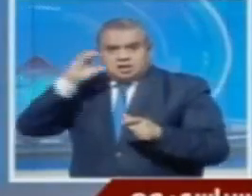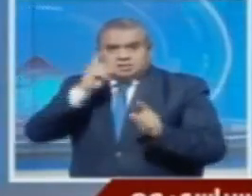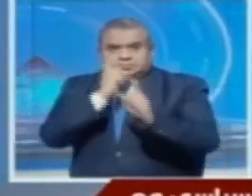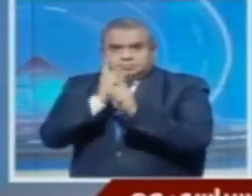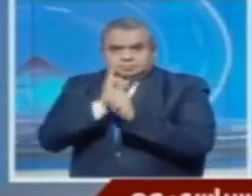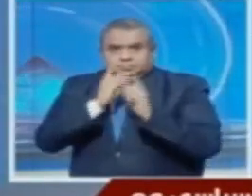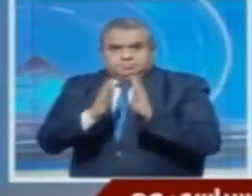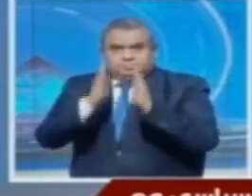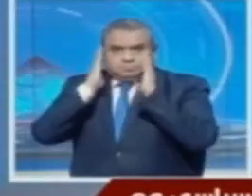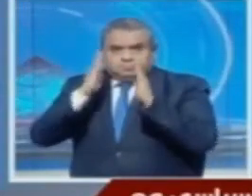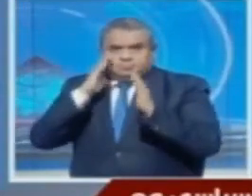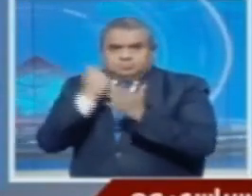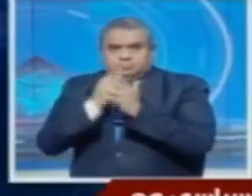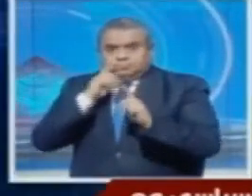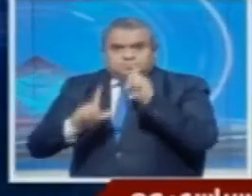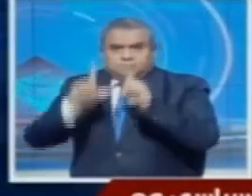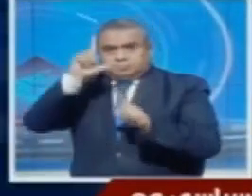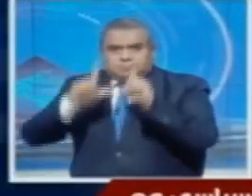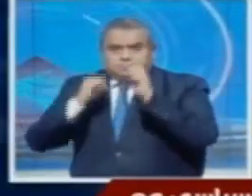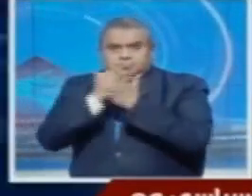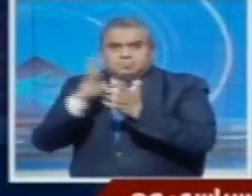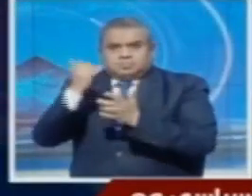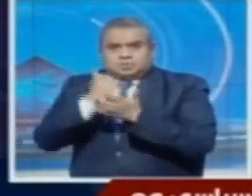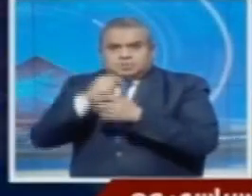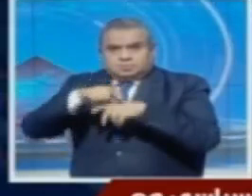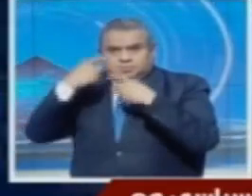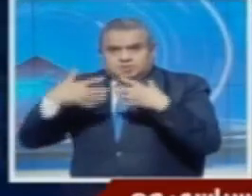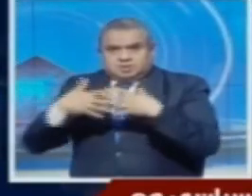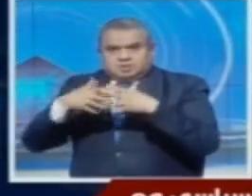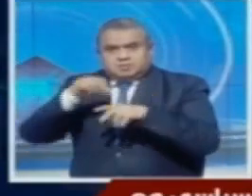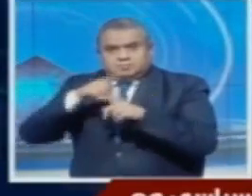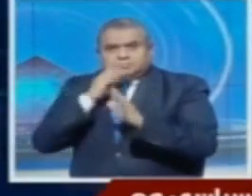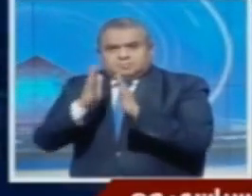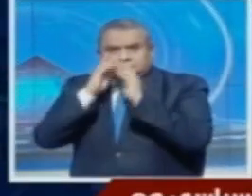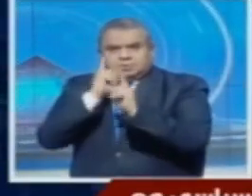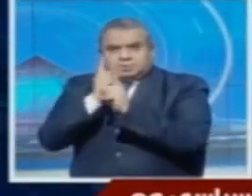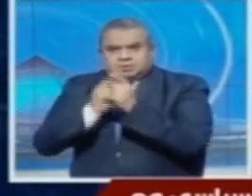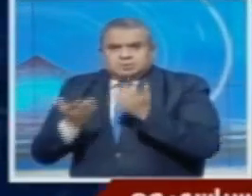لقاءات جانبية مع عدد من القادة والمسؤولين المشاركين بالقمة.